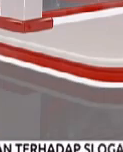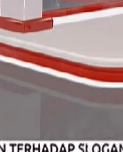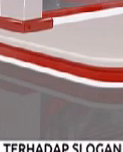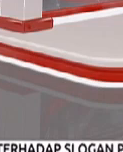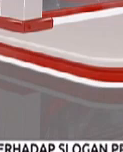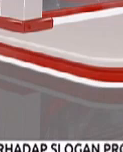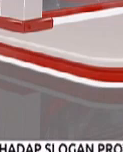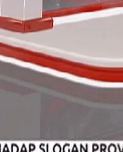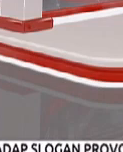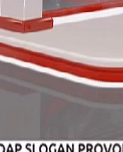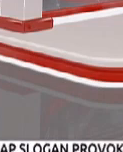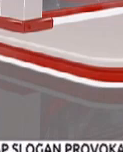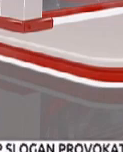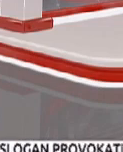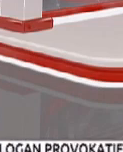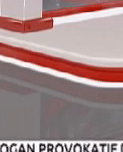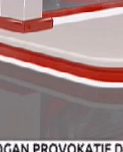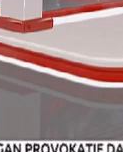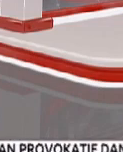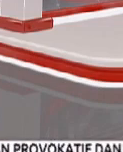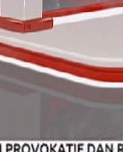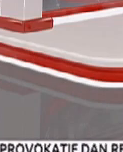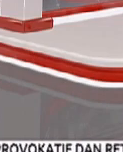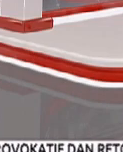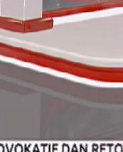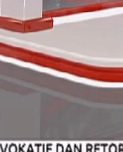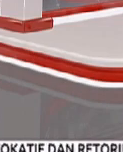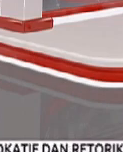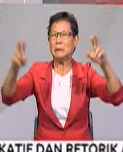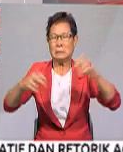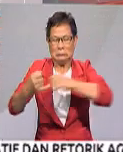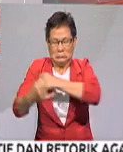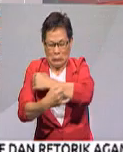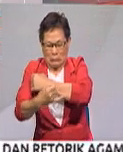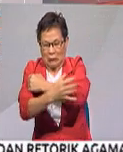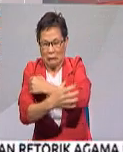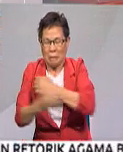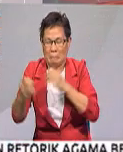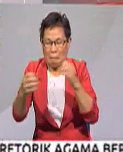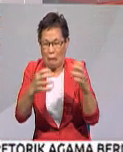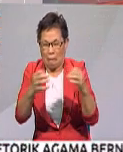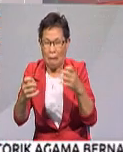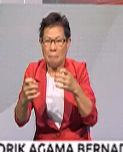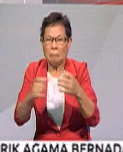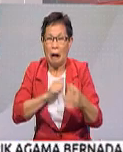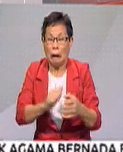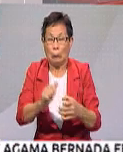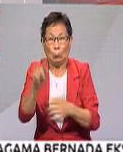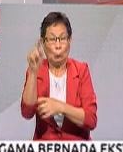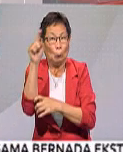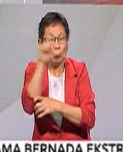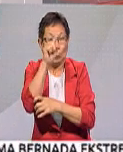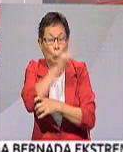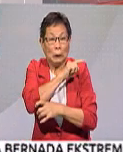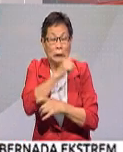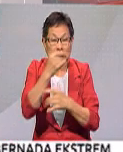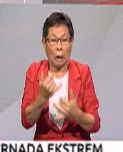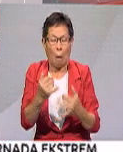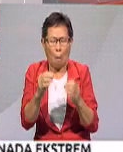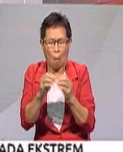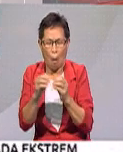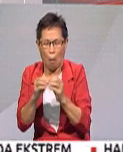Shah menzahirkan kebimbangan terhadap slogan bersifat provokatif dan retorik agama bernada ekstrim yang semakin digemakan